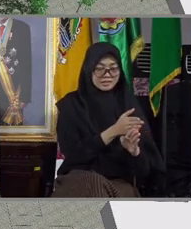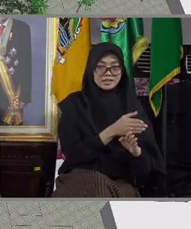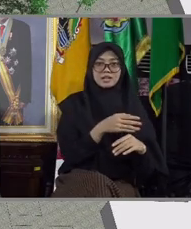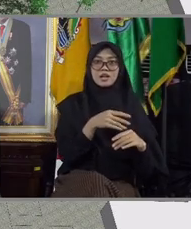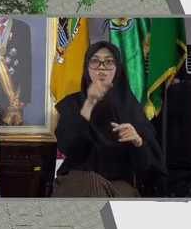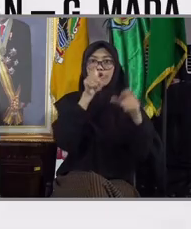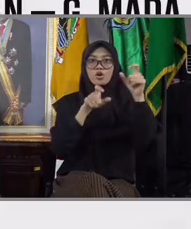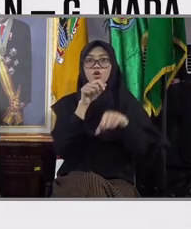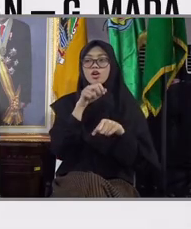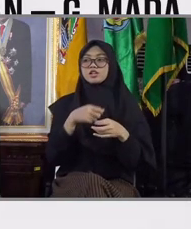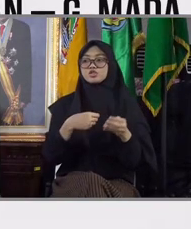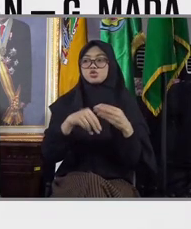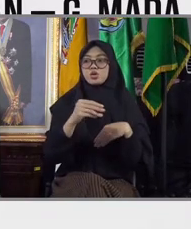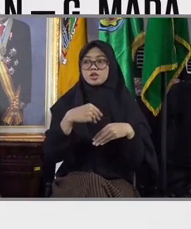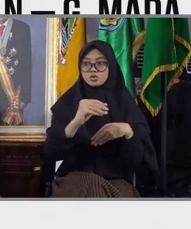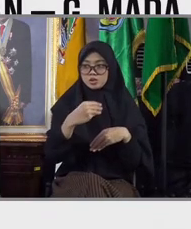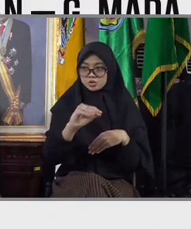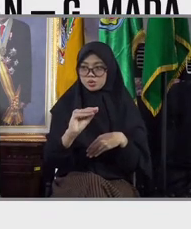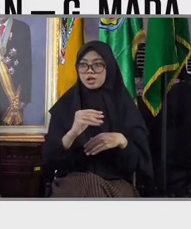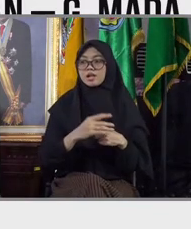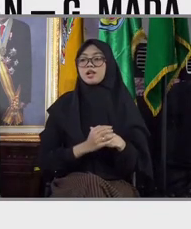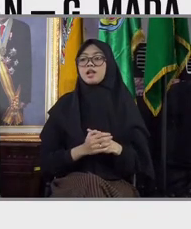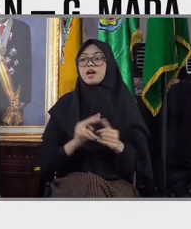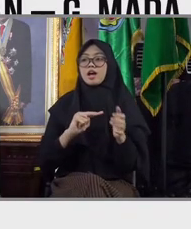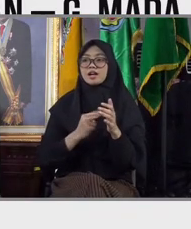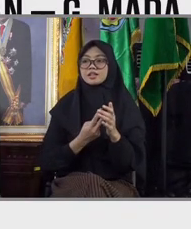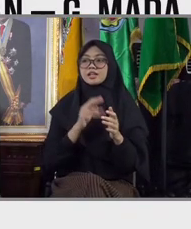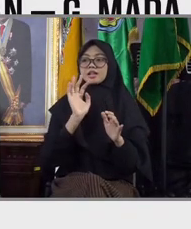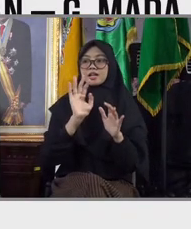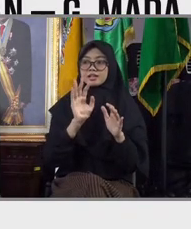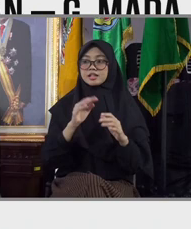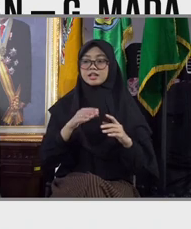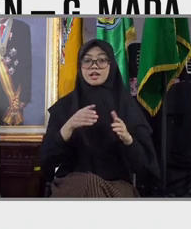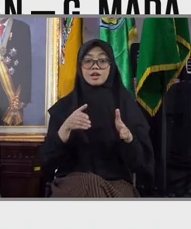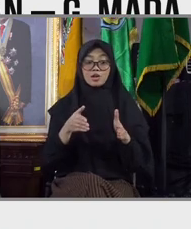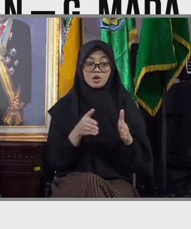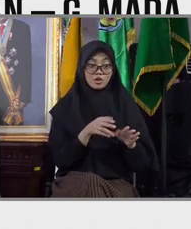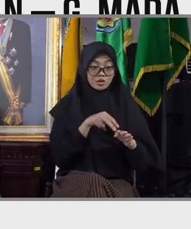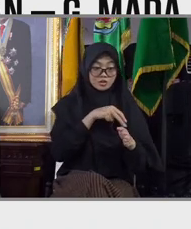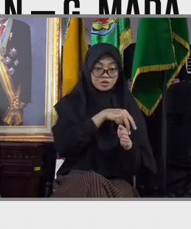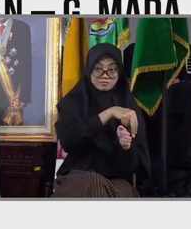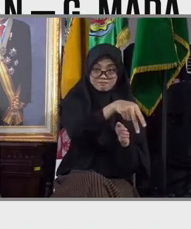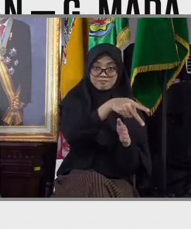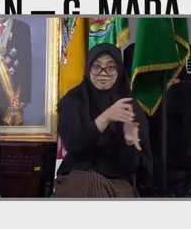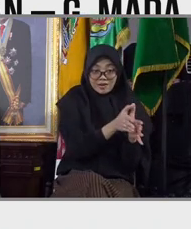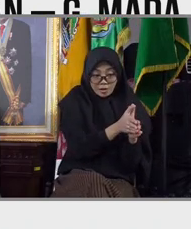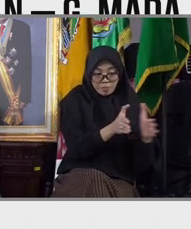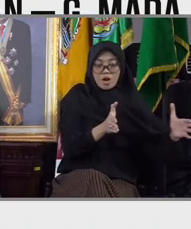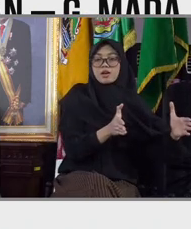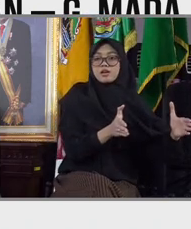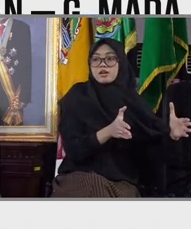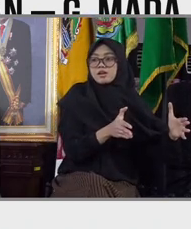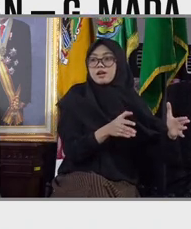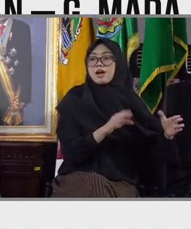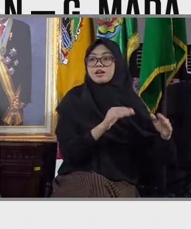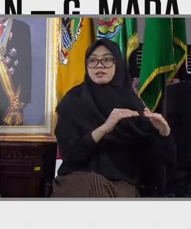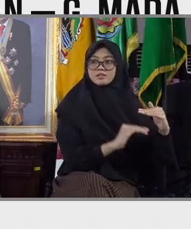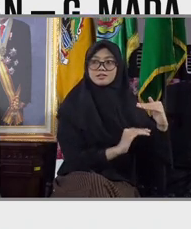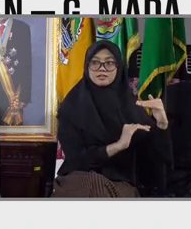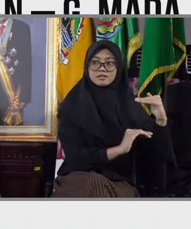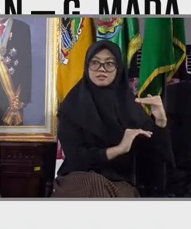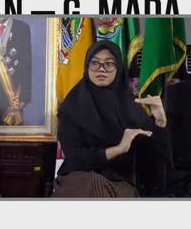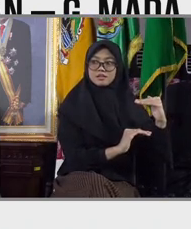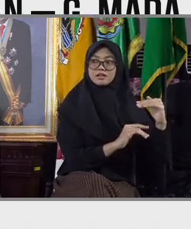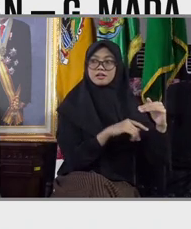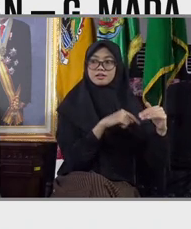akan turunkan dulu trotoar, sehingga trotoarnya menjadi sangat lebar dan luas. Di lantai pertama dan kedua ini,